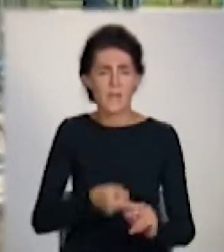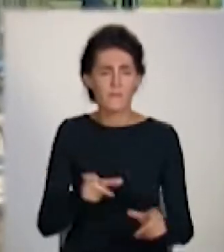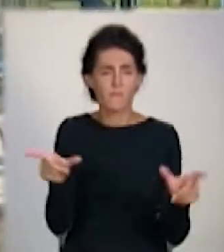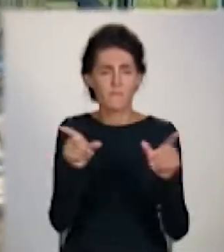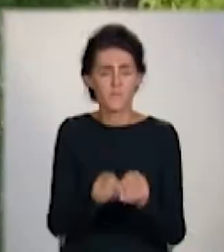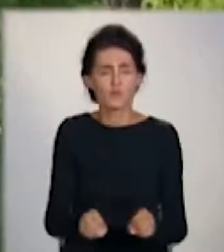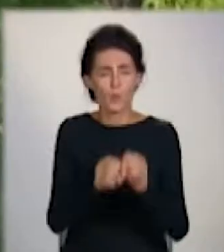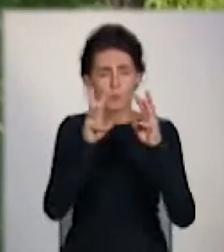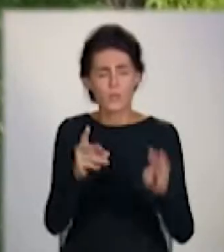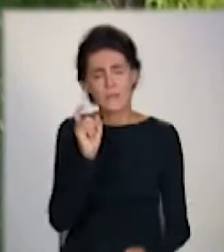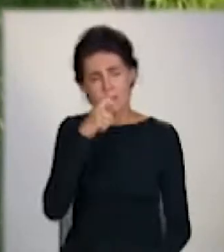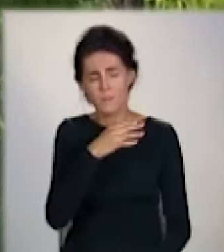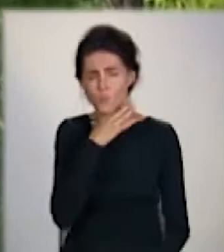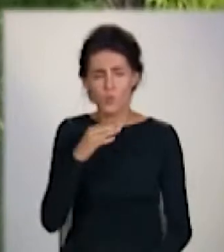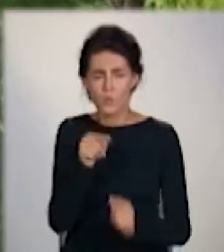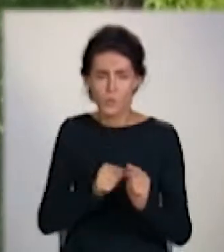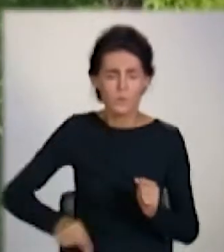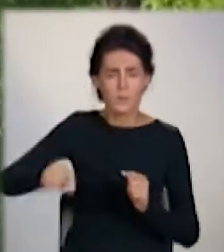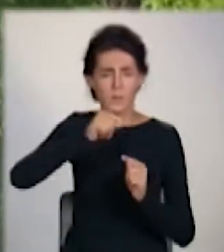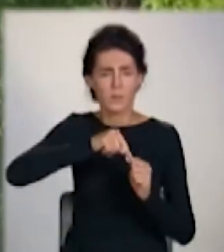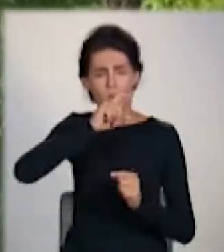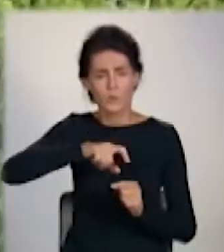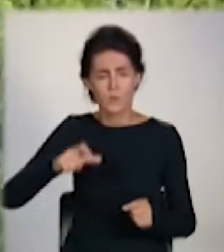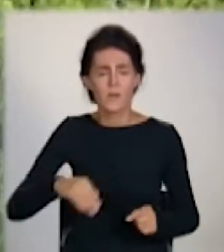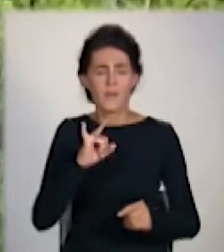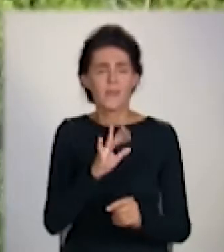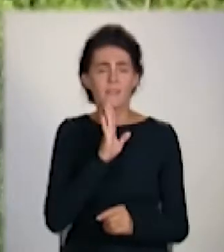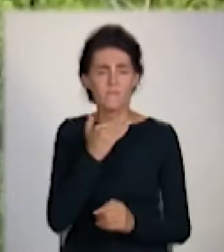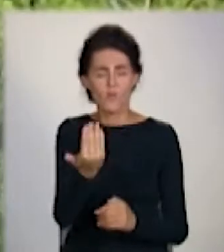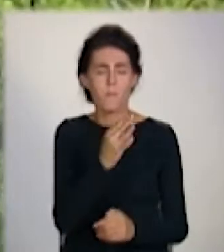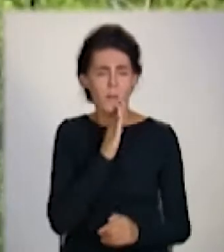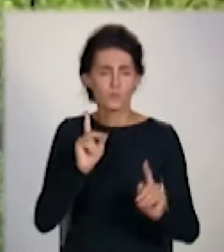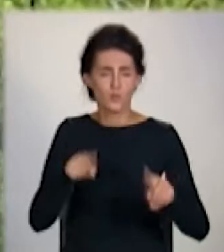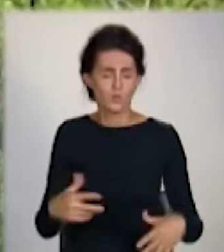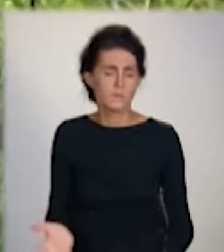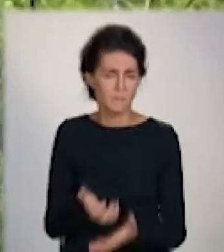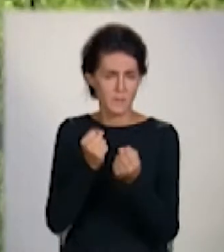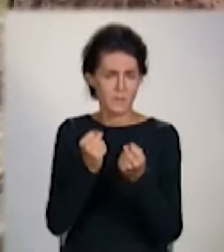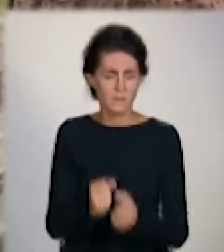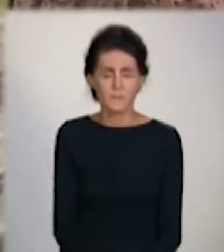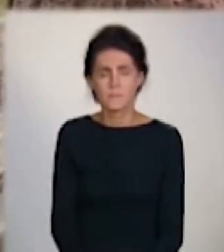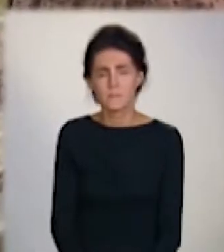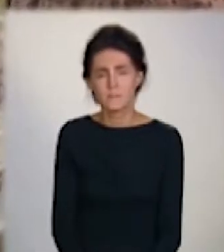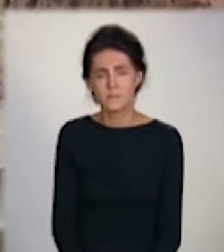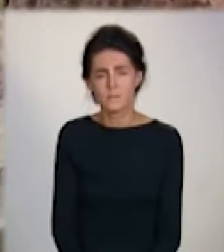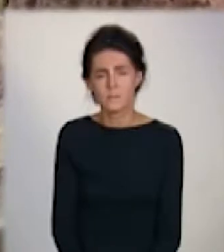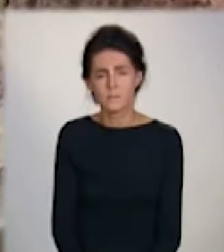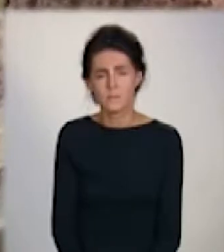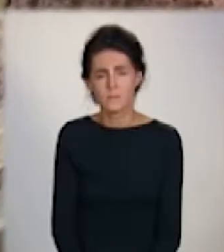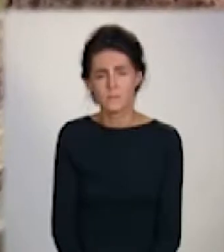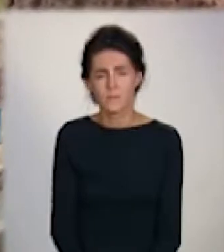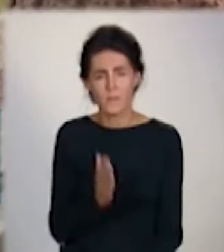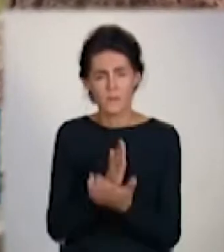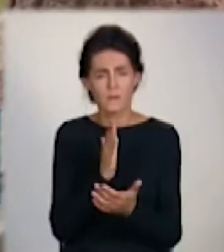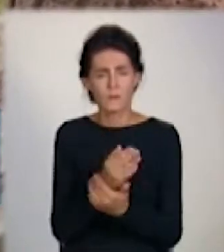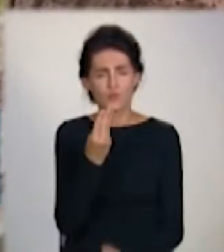одночасно забезпечити киснем десятки пацієнтів. І маму пані Анастасії теж. У людей є шанс викарабкатися